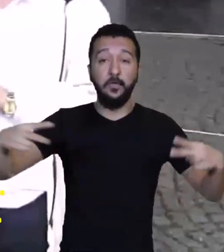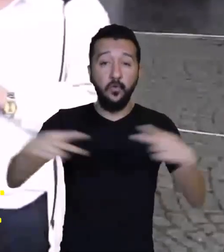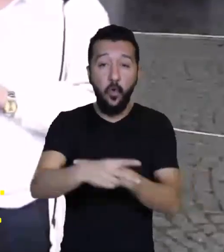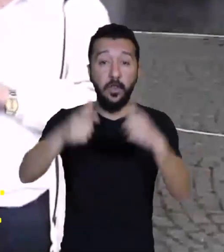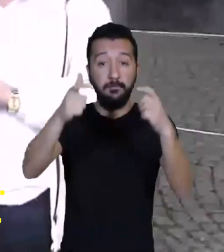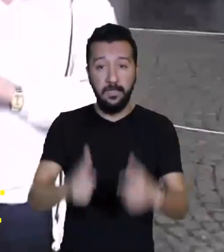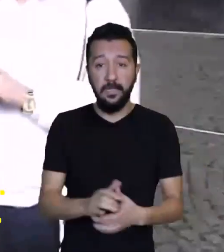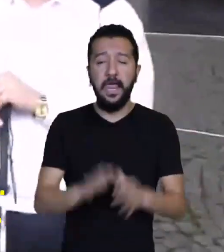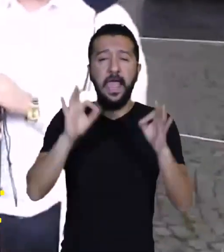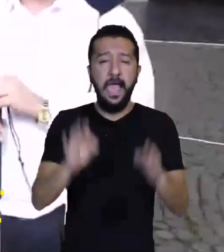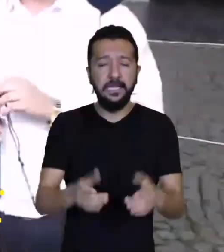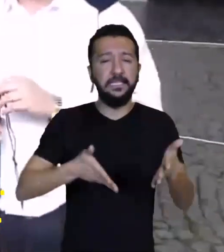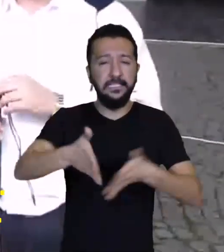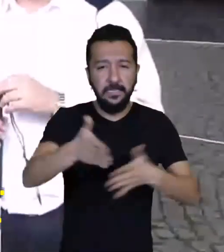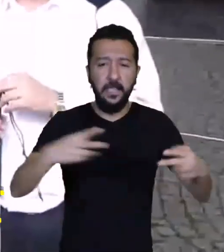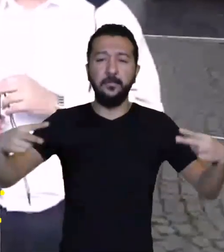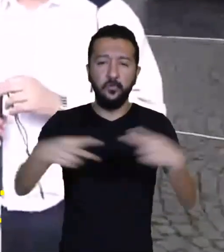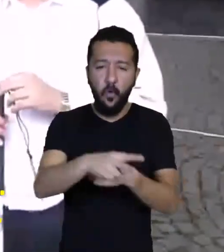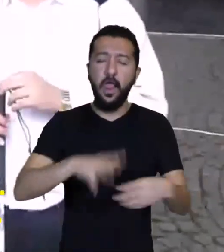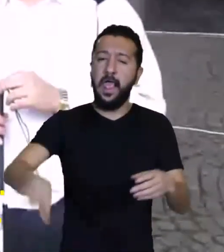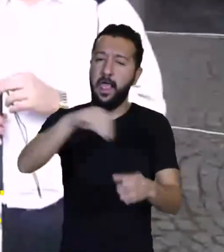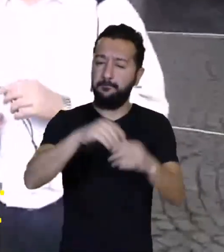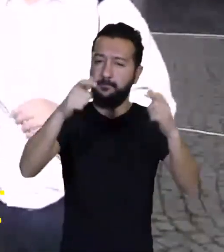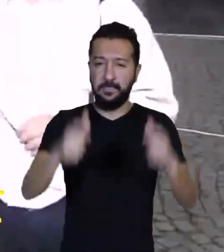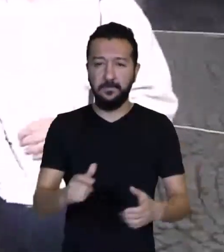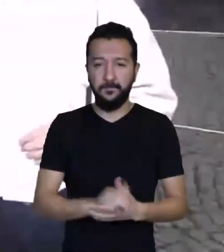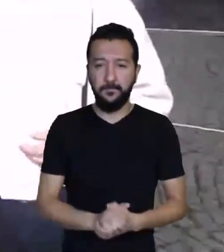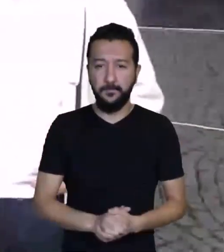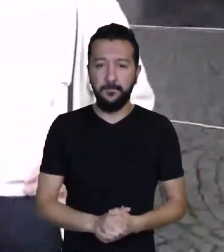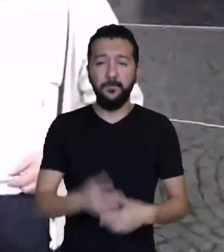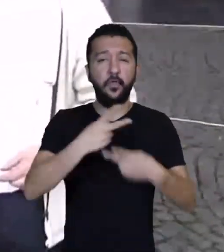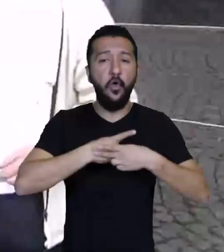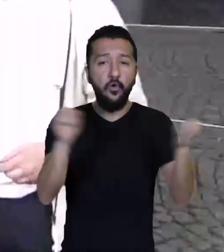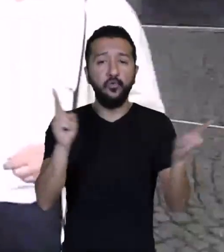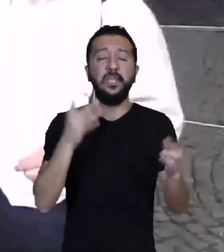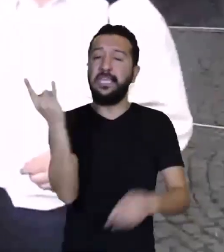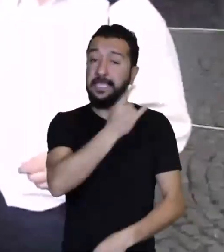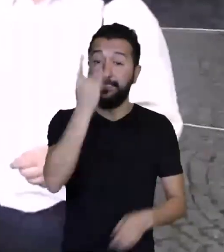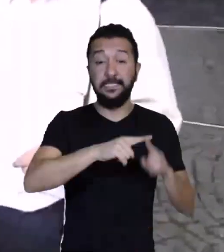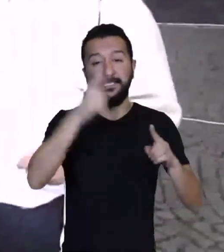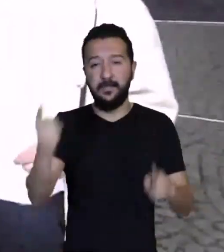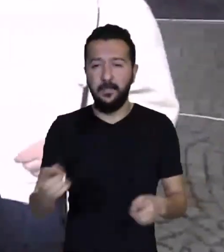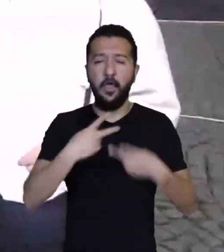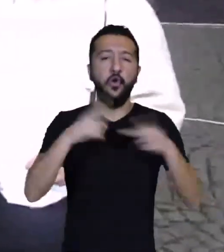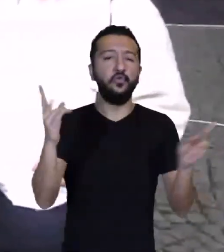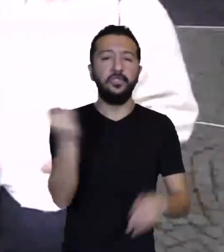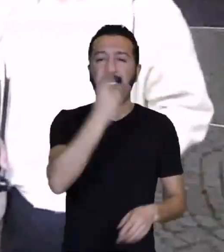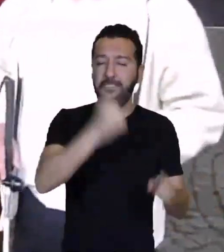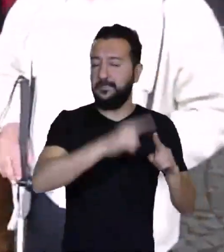ve mekanı. Her cadde, sokak ve mekanı. Özgürce gezinceye.